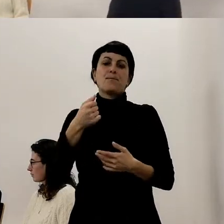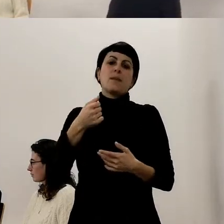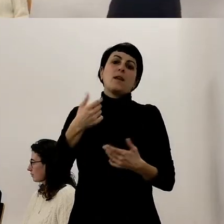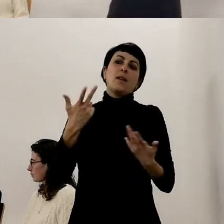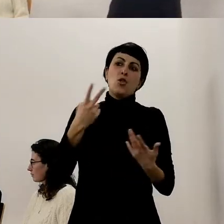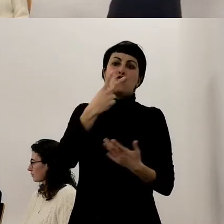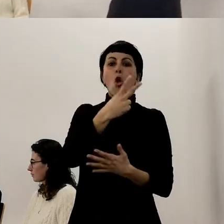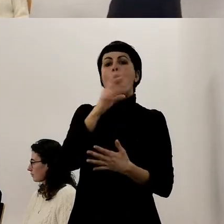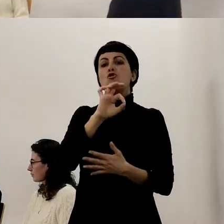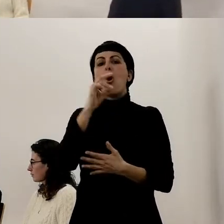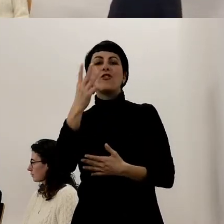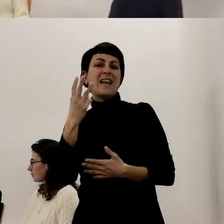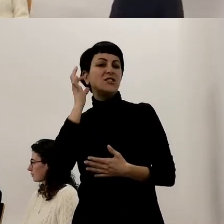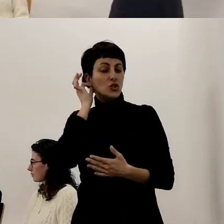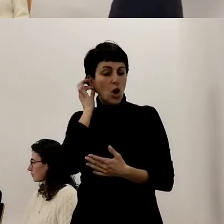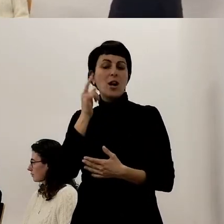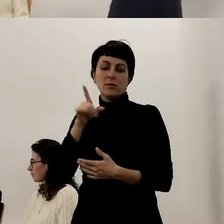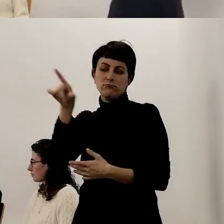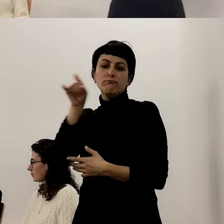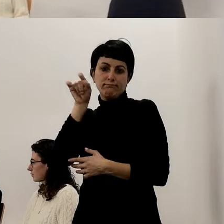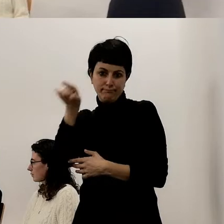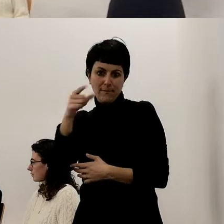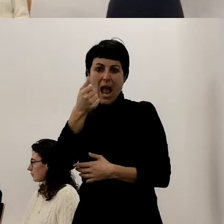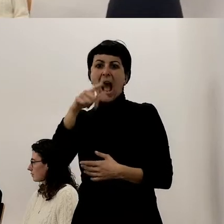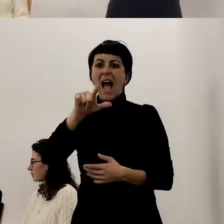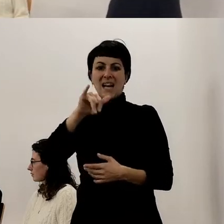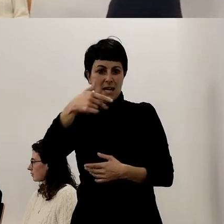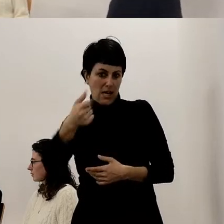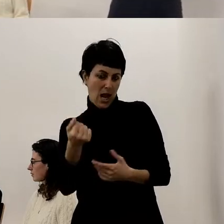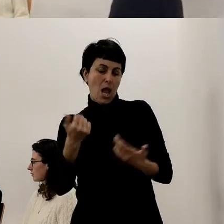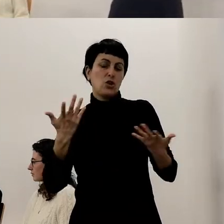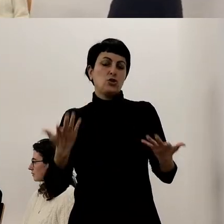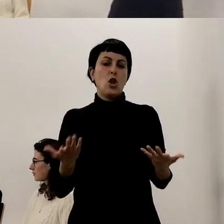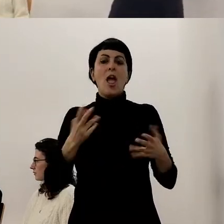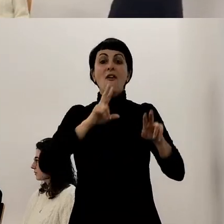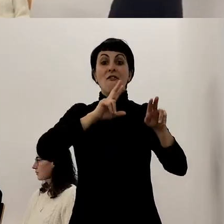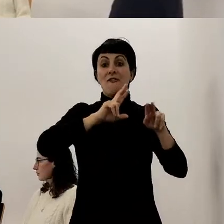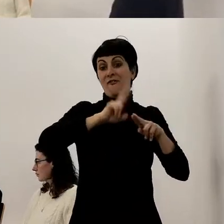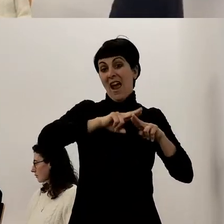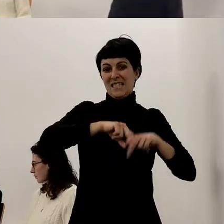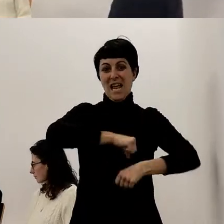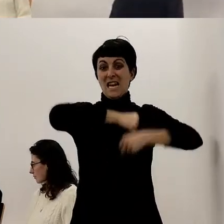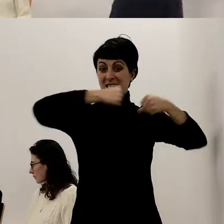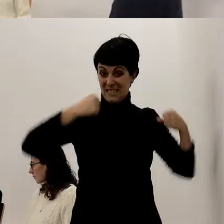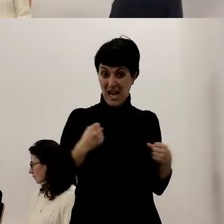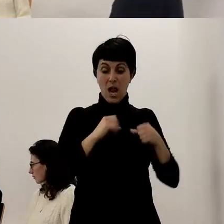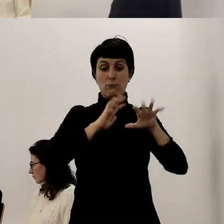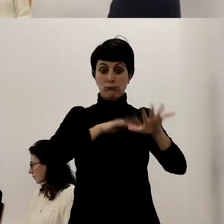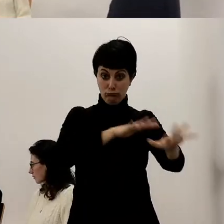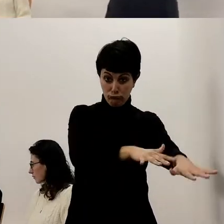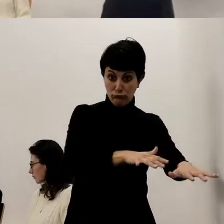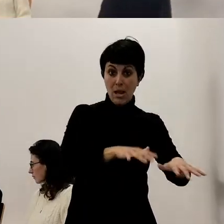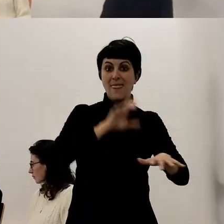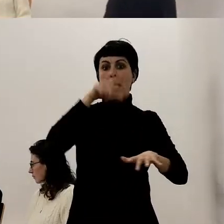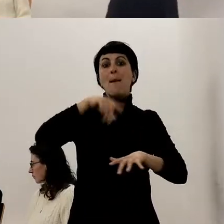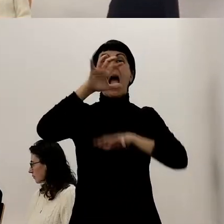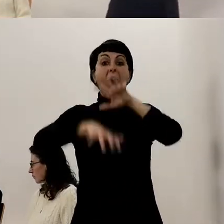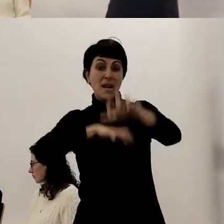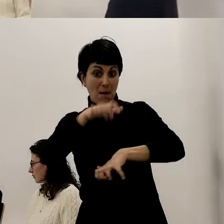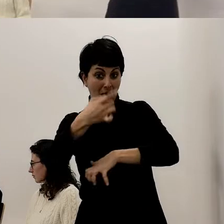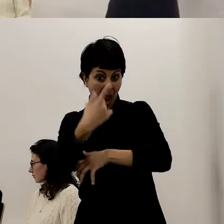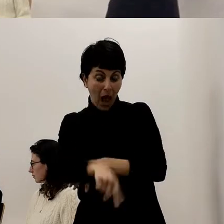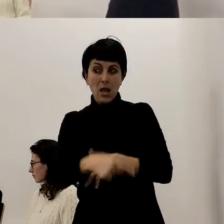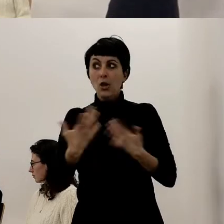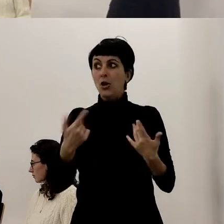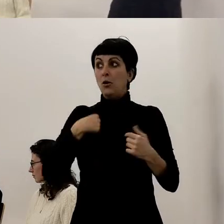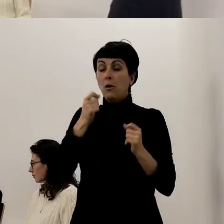preferència per l'àliga, venen amb els gegants, però a les festes grans, que sortim també amb les bèsties que tenim, doncs moltes vegades em trobo